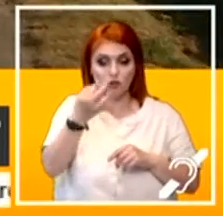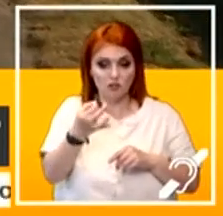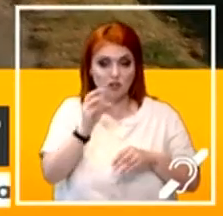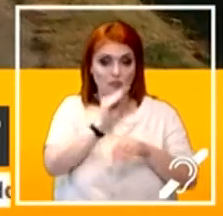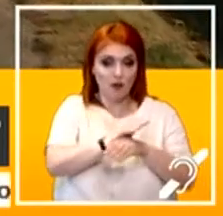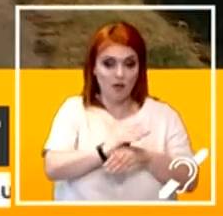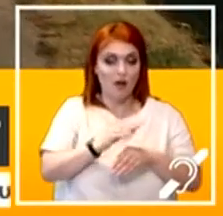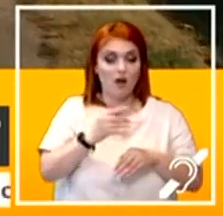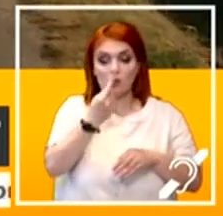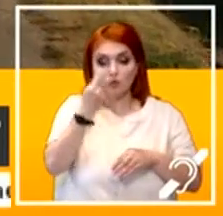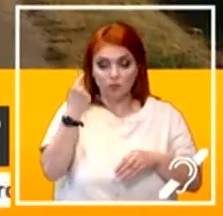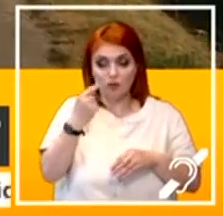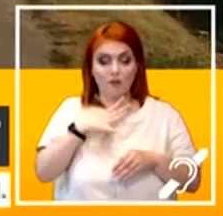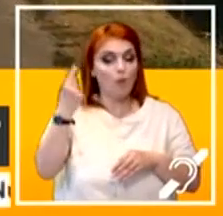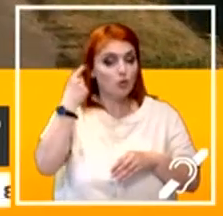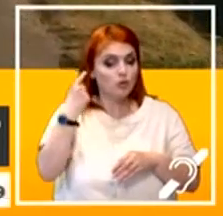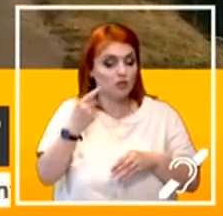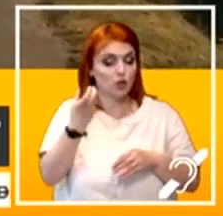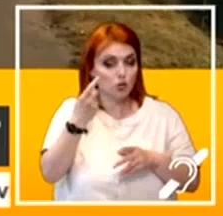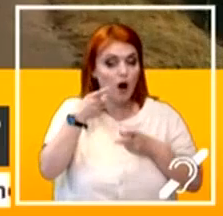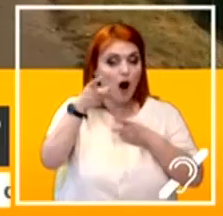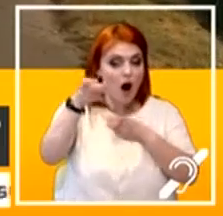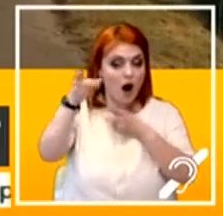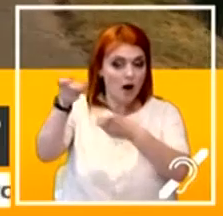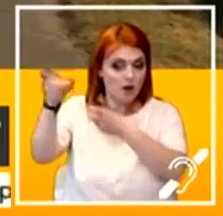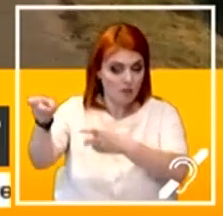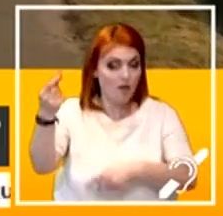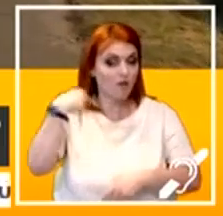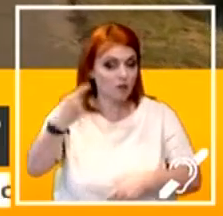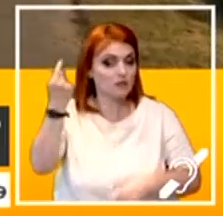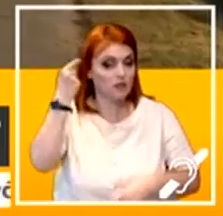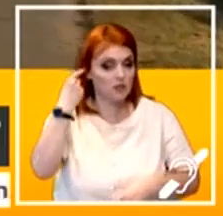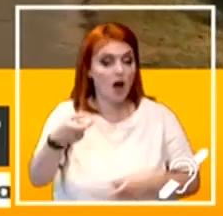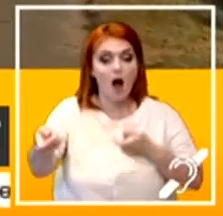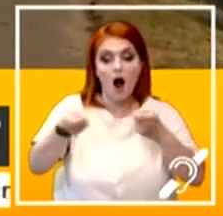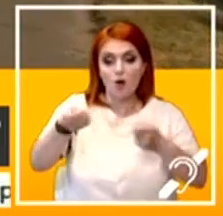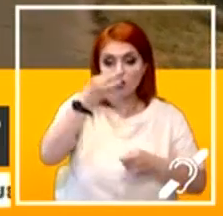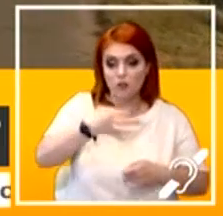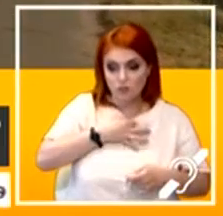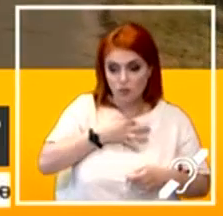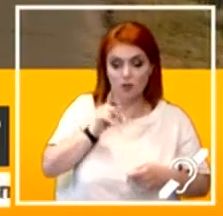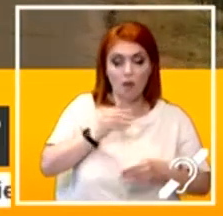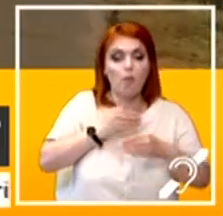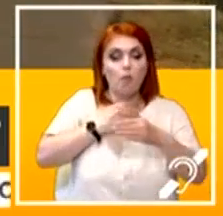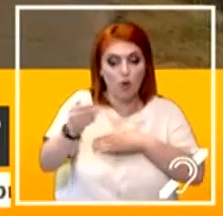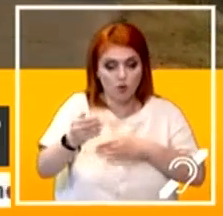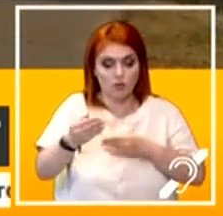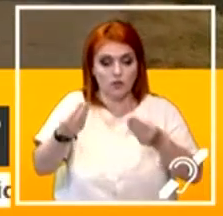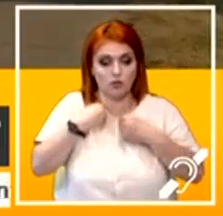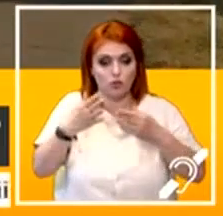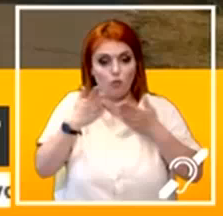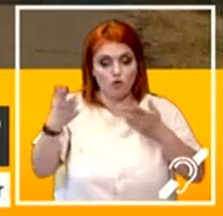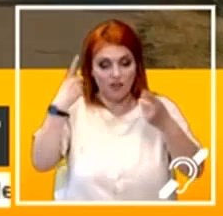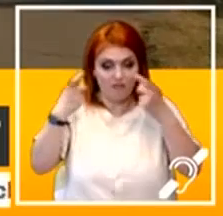auzit din nou focuri de armă. Autoritățile ne-au spus că vor reveni cu mai multe detalii